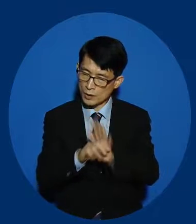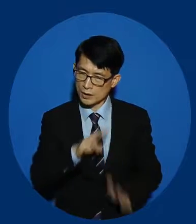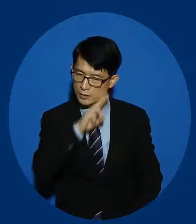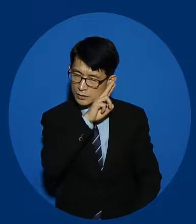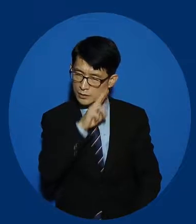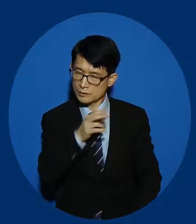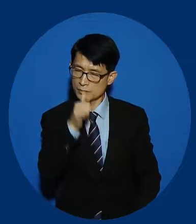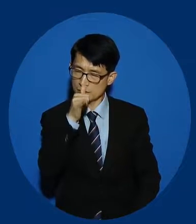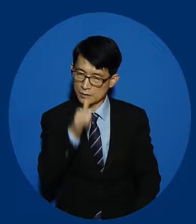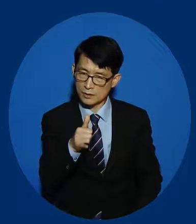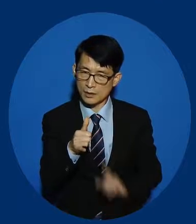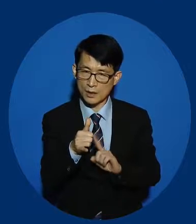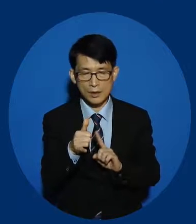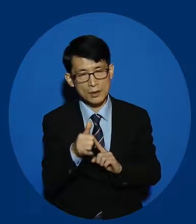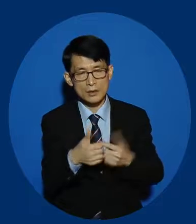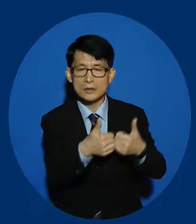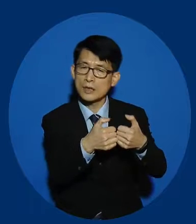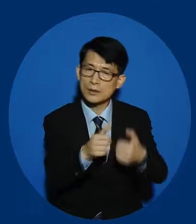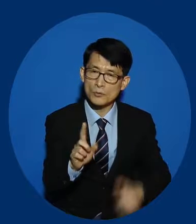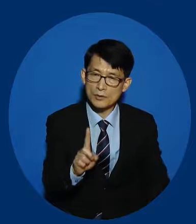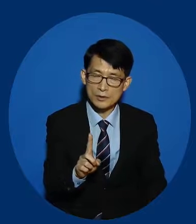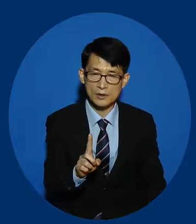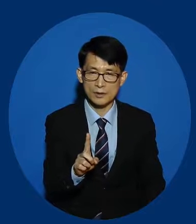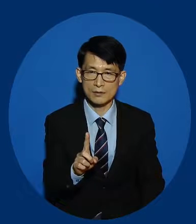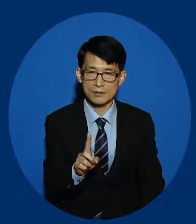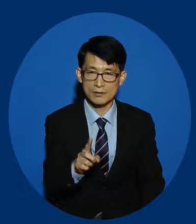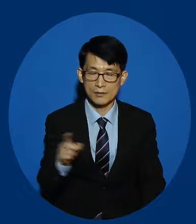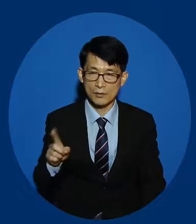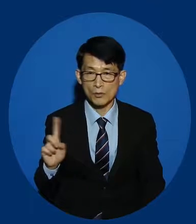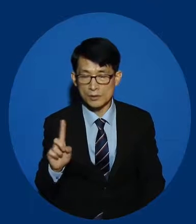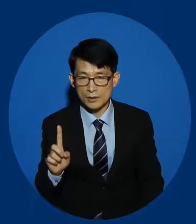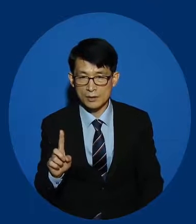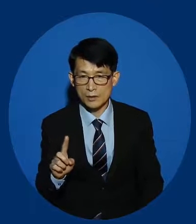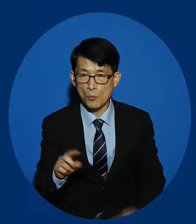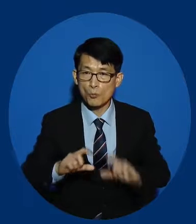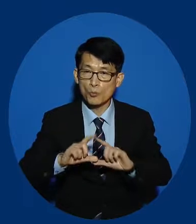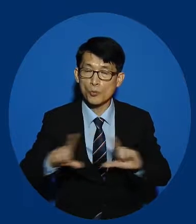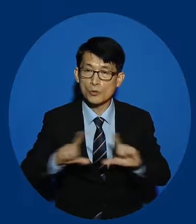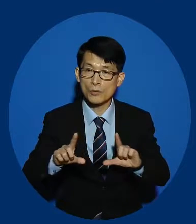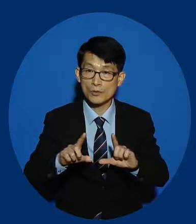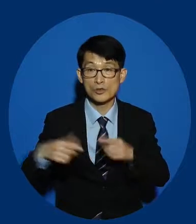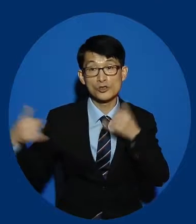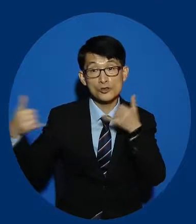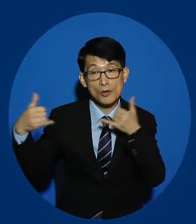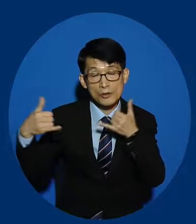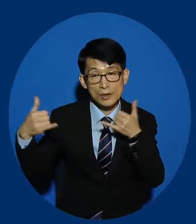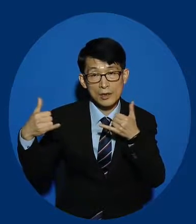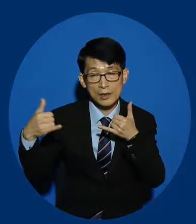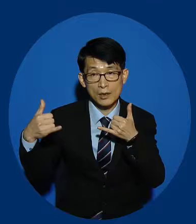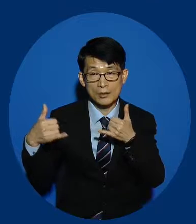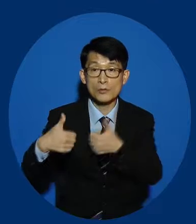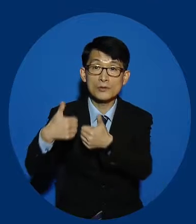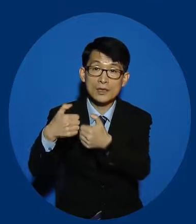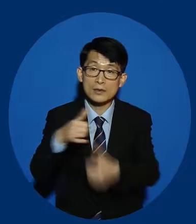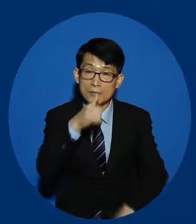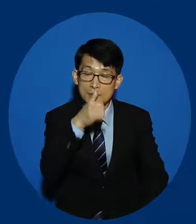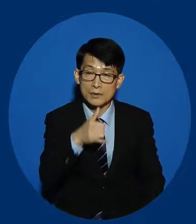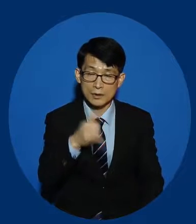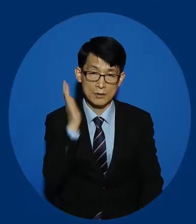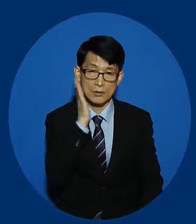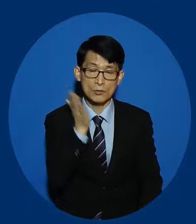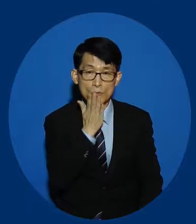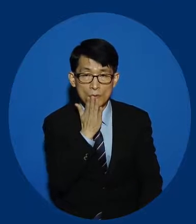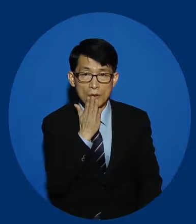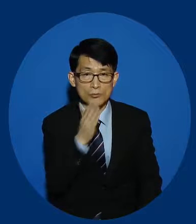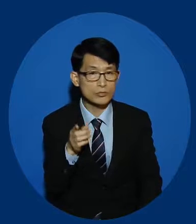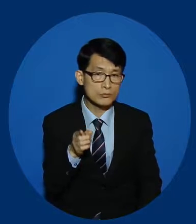때문에 접촉을 하지 많은 문제 때문에 동네 의원 같은 경우에는 전화로 처방전 받을 수 있도록 해라라고 했는데 뭐 사실 무용지물이거든요.